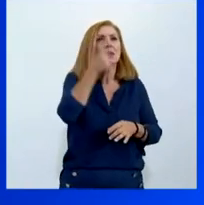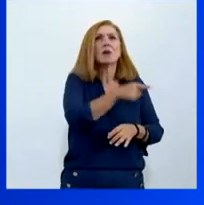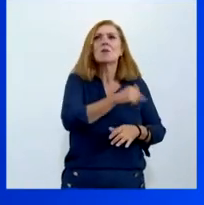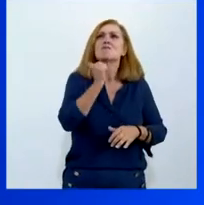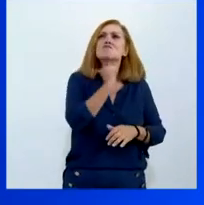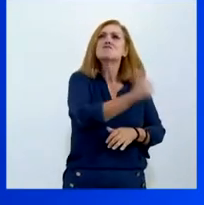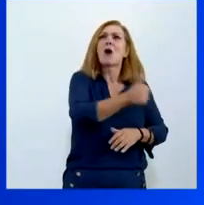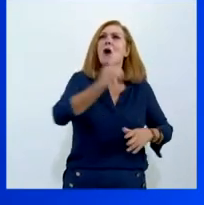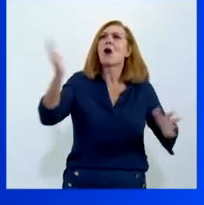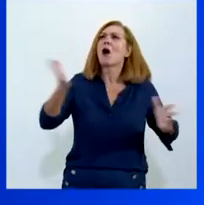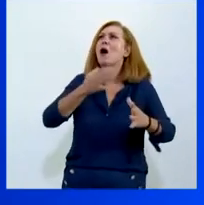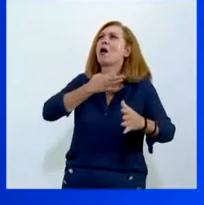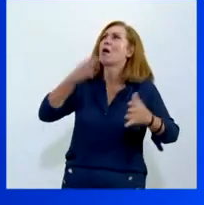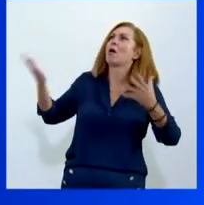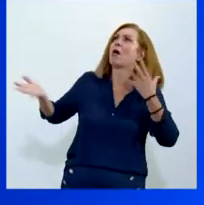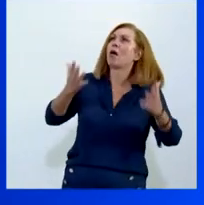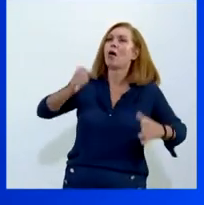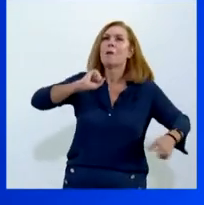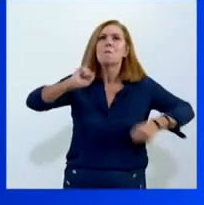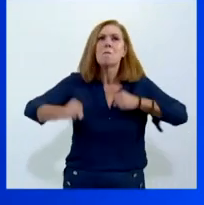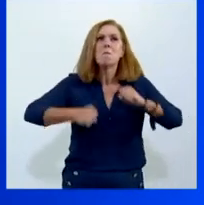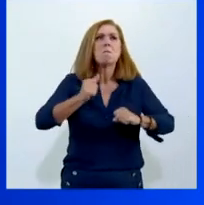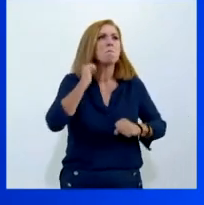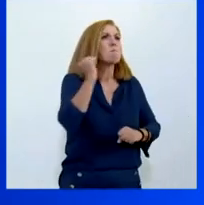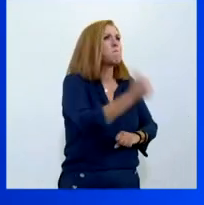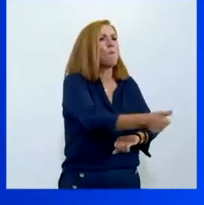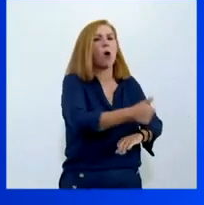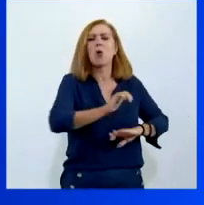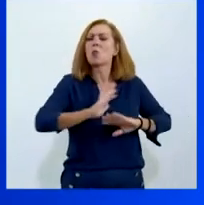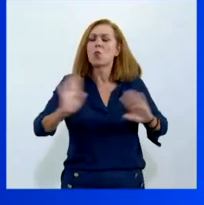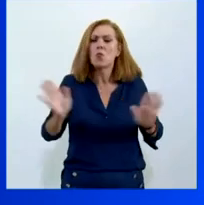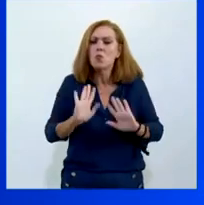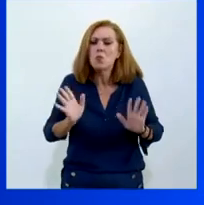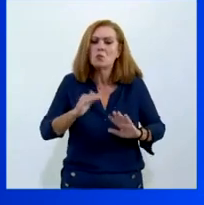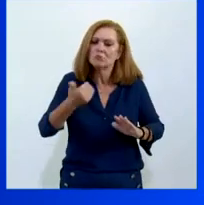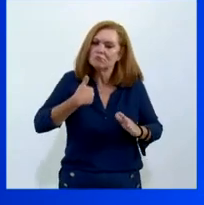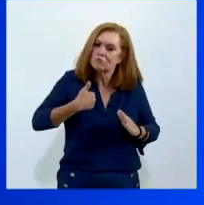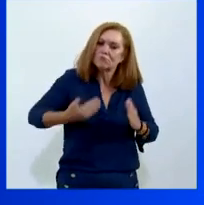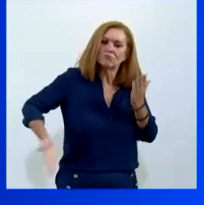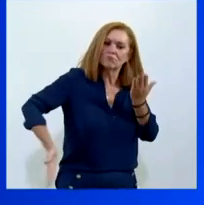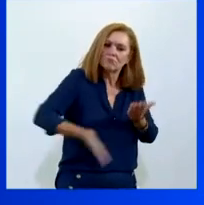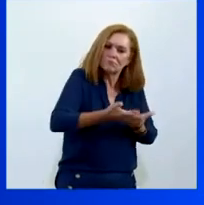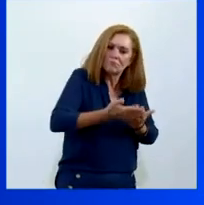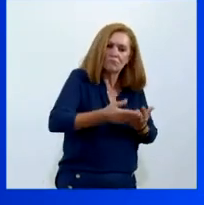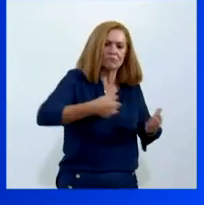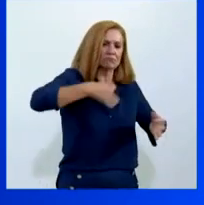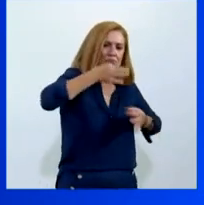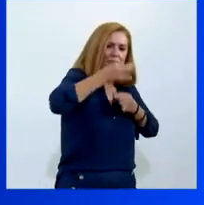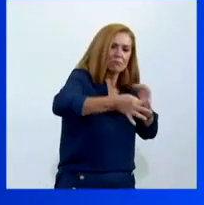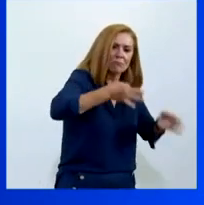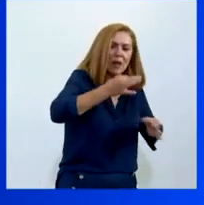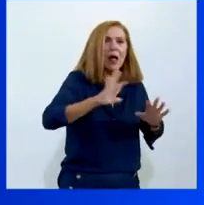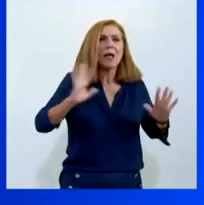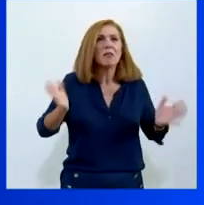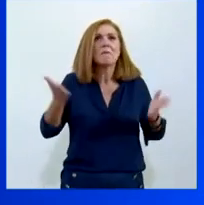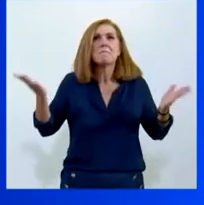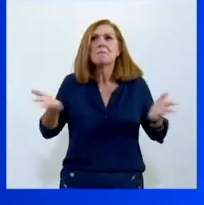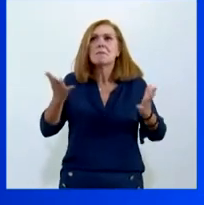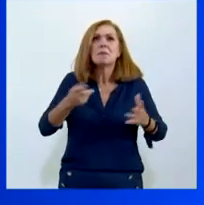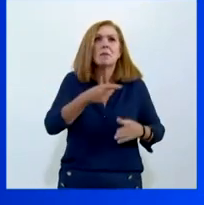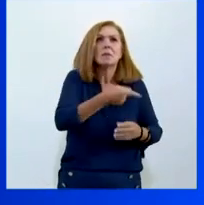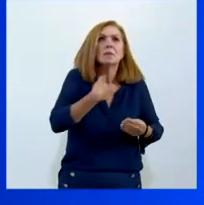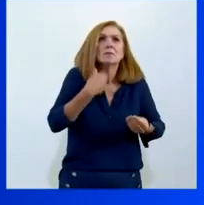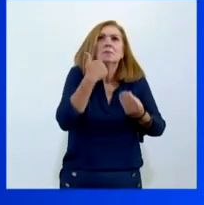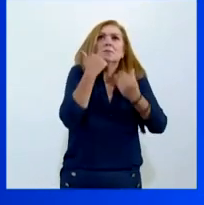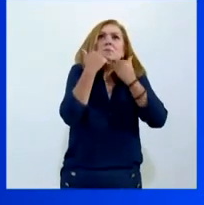αβοήθητοι, να παλεύουν με δυνάμεις που να τους ξεπερνούν και με συνθήκες οι